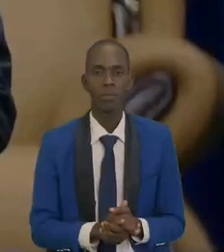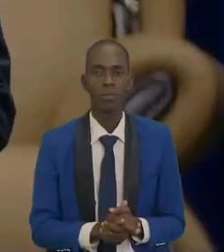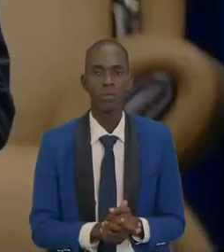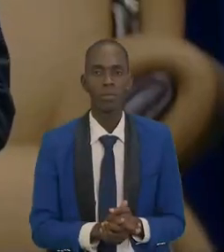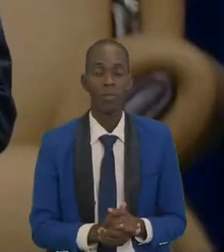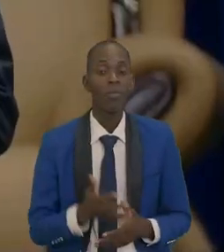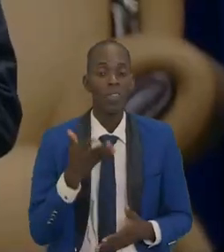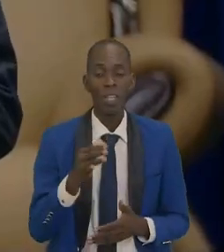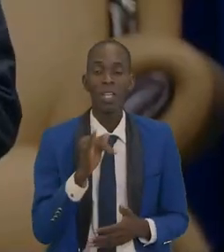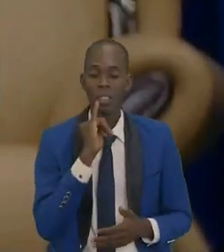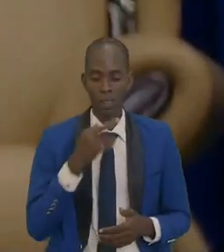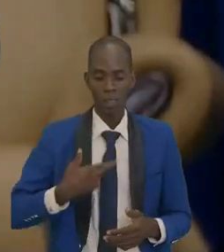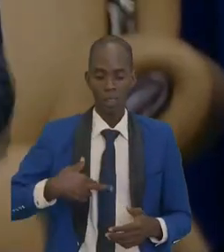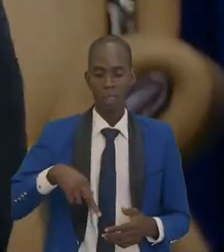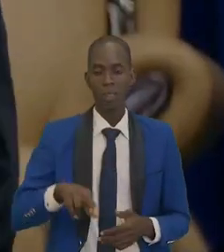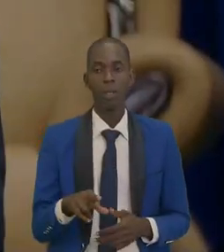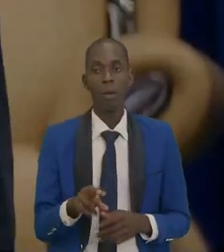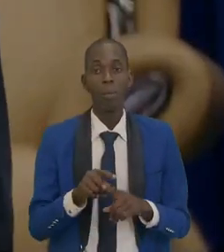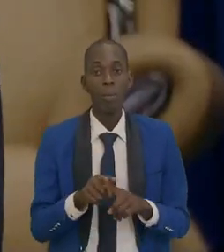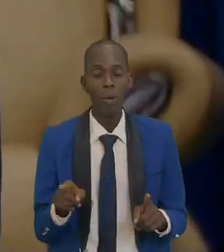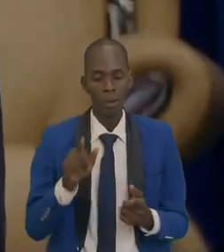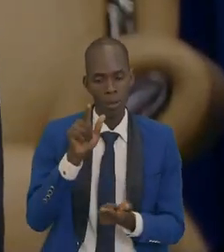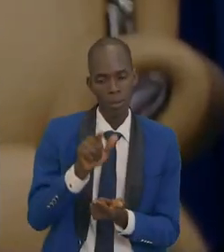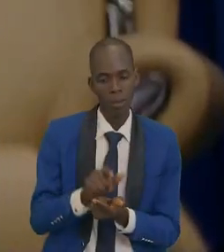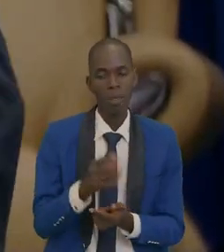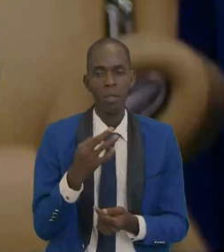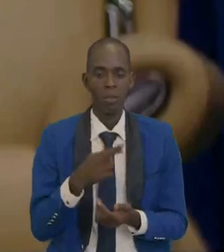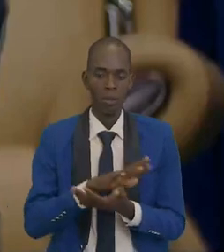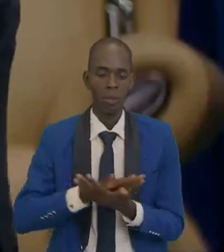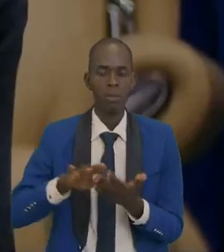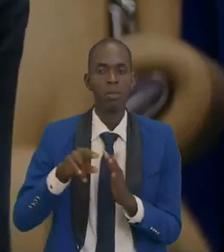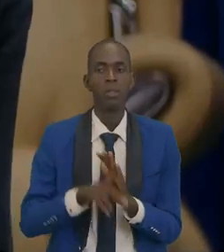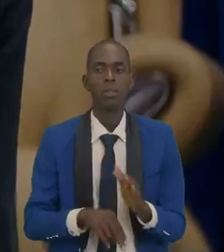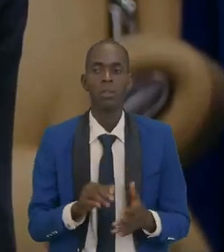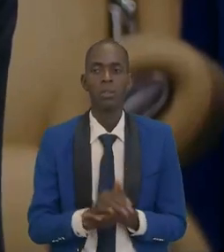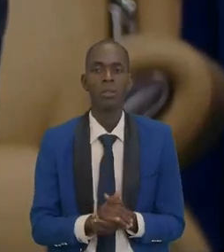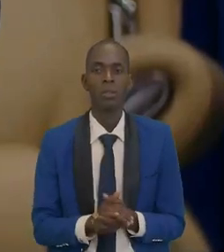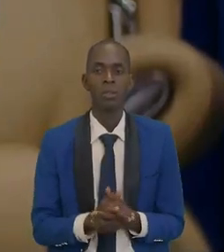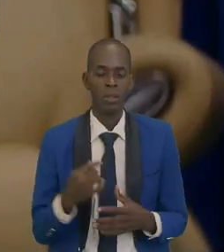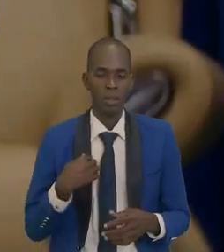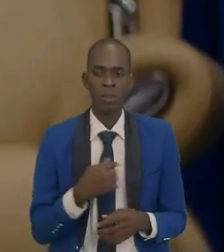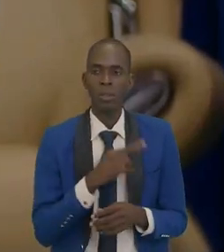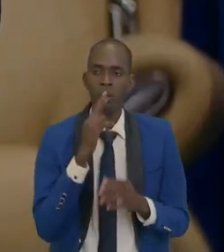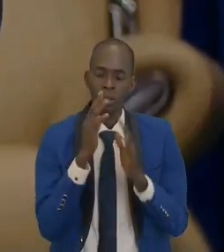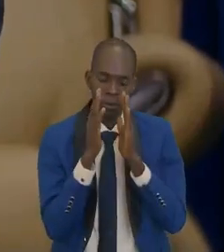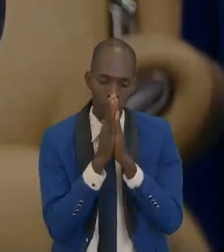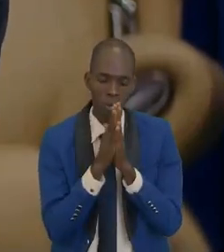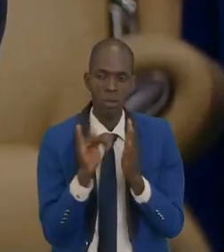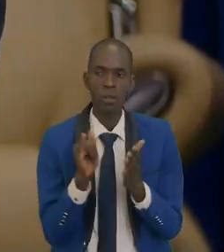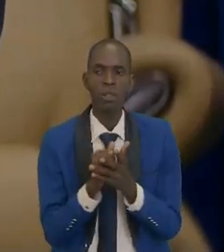Il y a la religion, mais moins de justice. Et nous prions